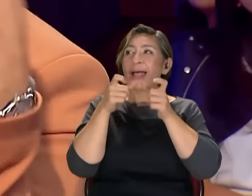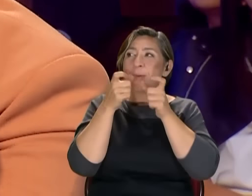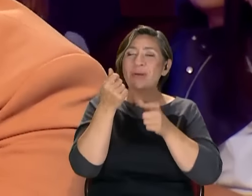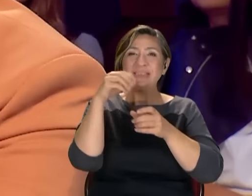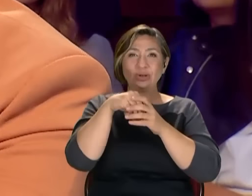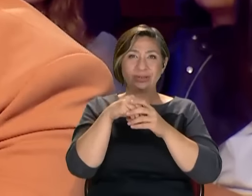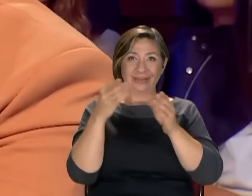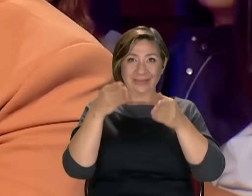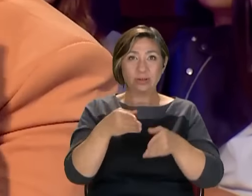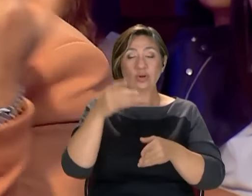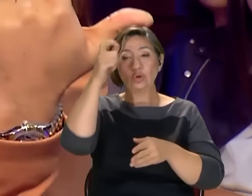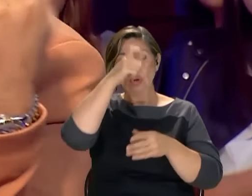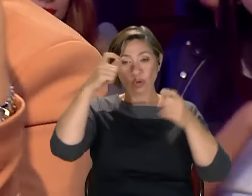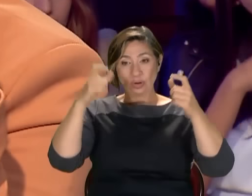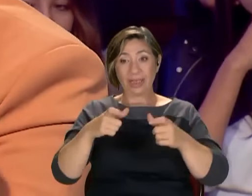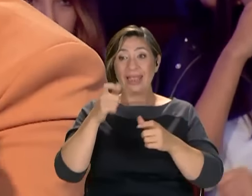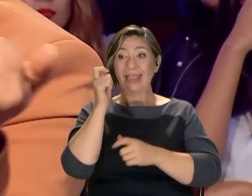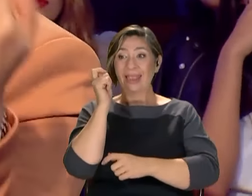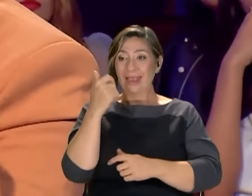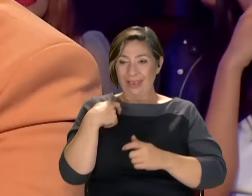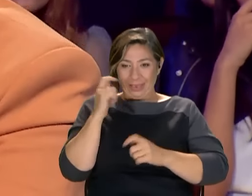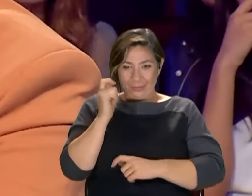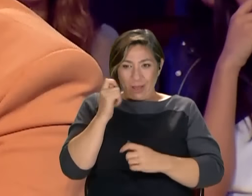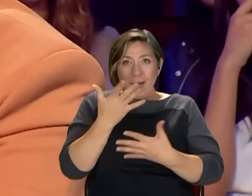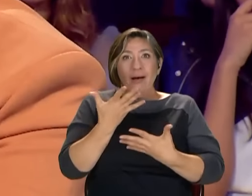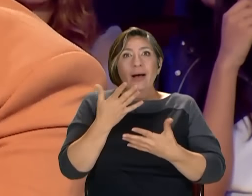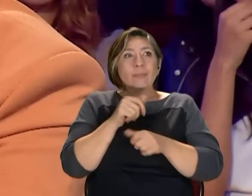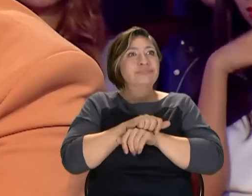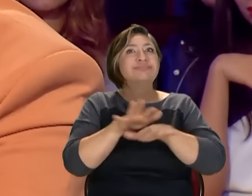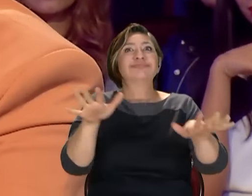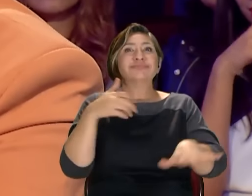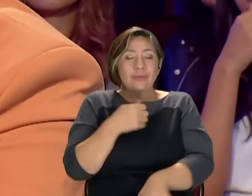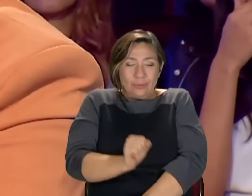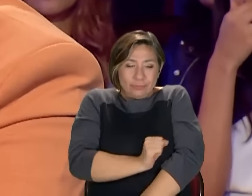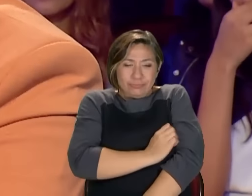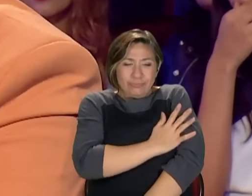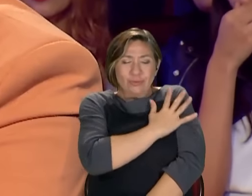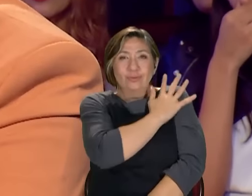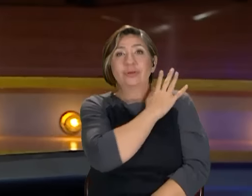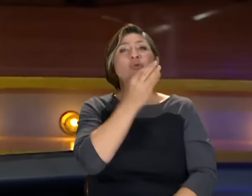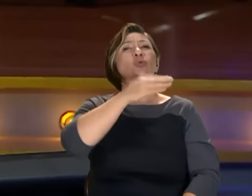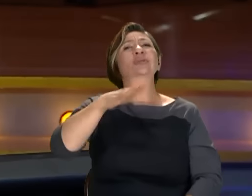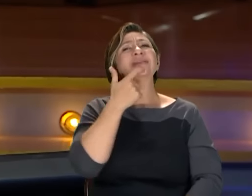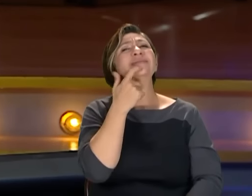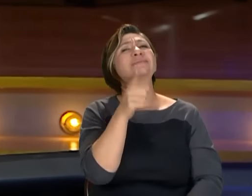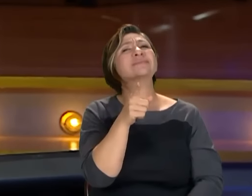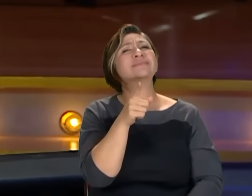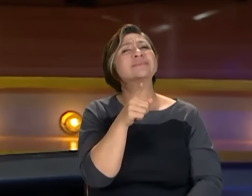yani Türkiye'de temsil edince mutluluk verdi, gurur verdi tabii bize. Harikulade. Çocuklarınız kaç